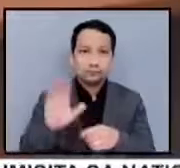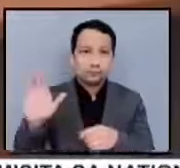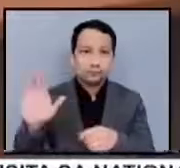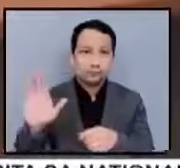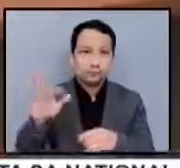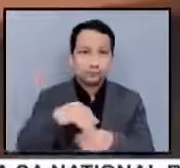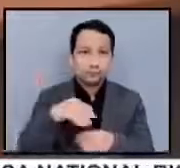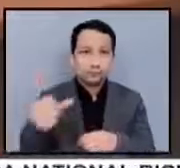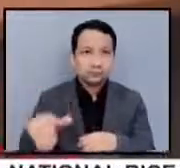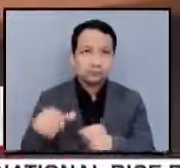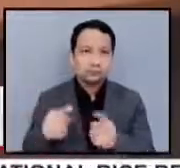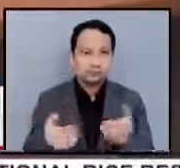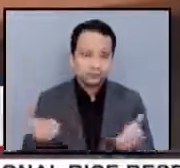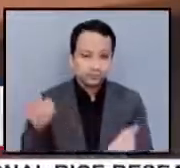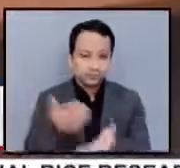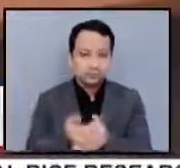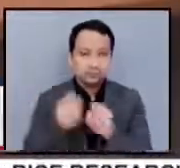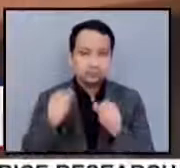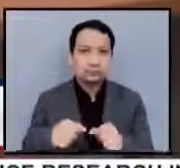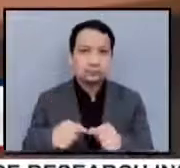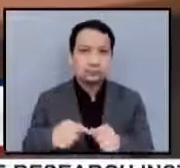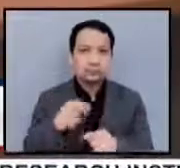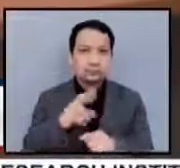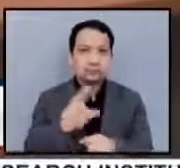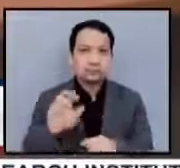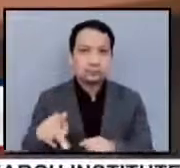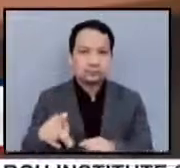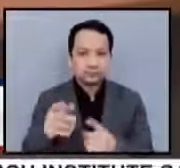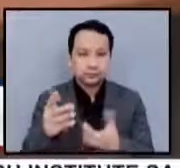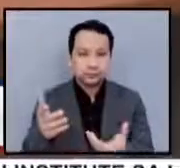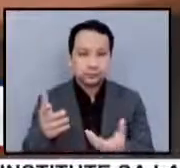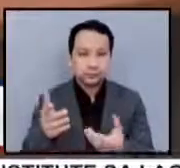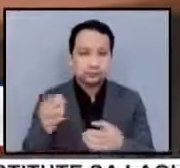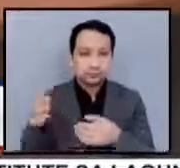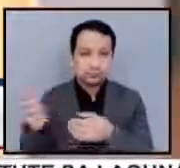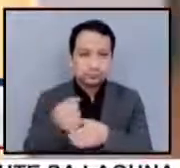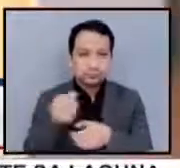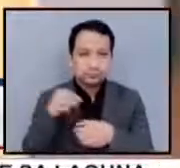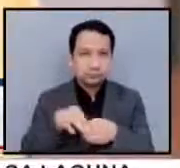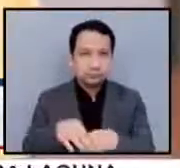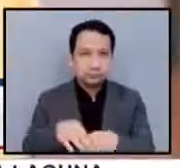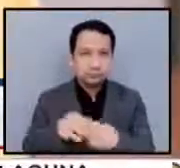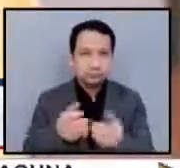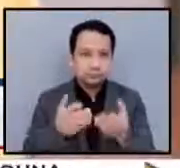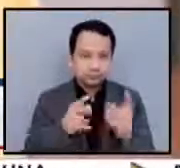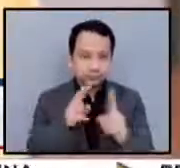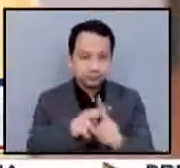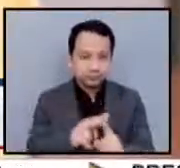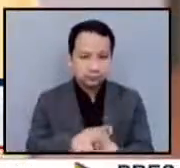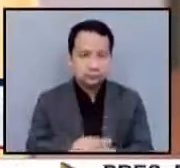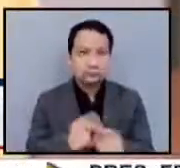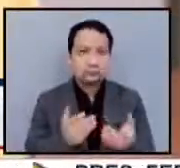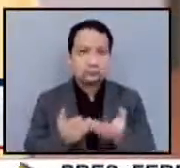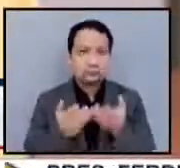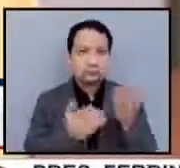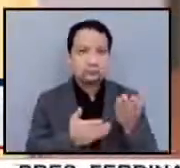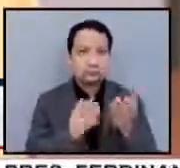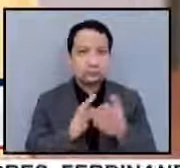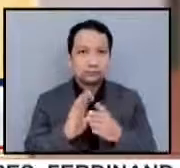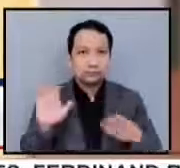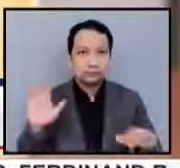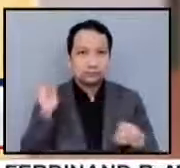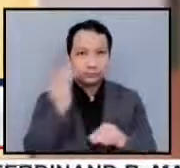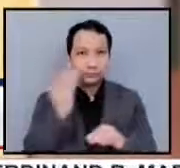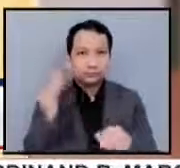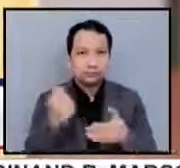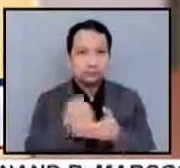pumunta lang po kayo doon sa rap booth. Doon po kukunin, doon kayo magsasubmit ng application form, doon po kayo manunumpa, doon kukunin ang inyong